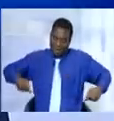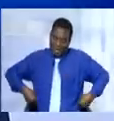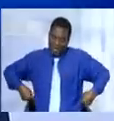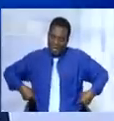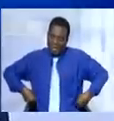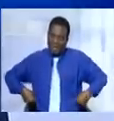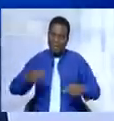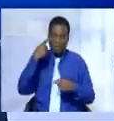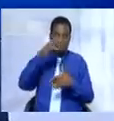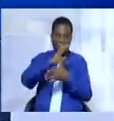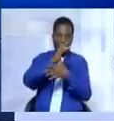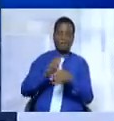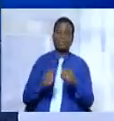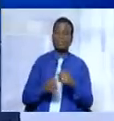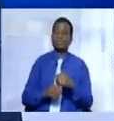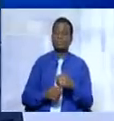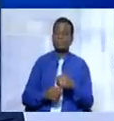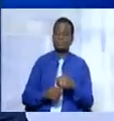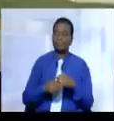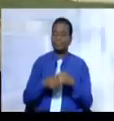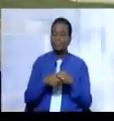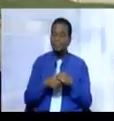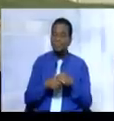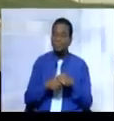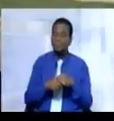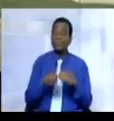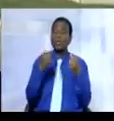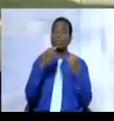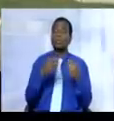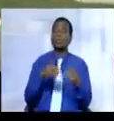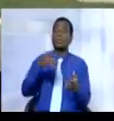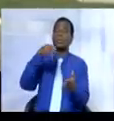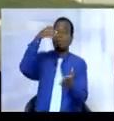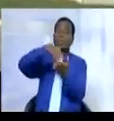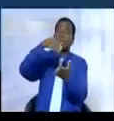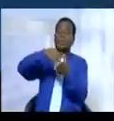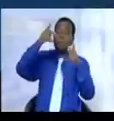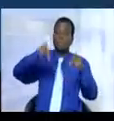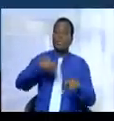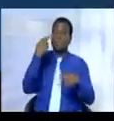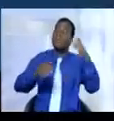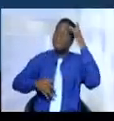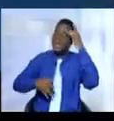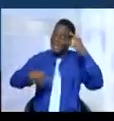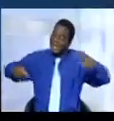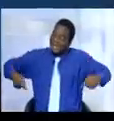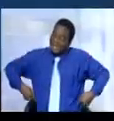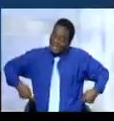rénale. Laetitia Manglet, reportage. Plusieurs millions de personnes sont malades d'insuffisance rénale dans le monde, selon